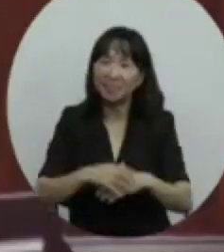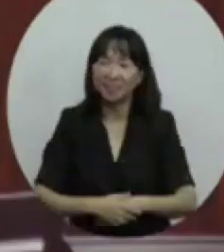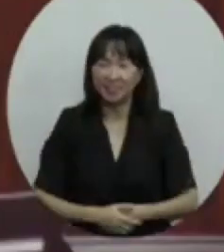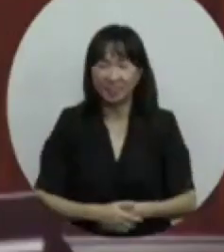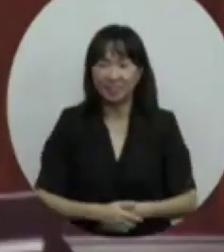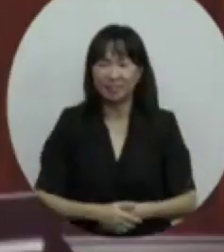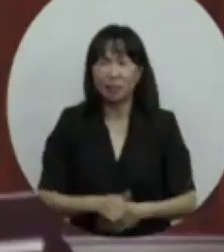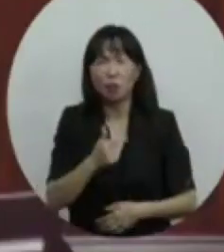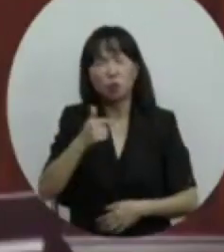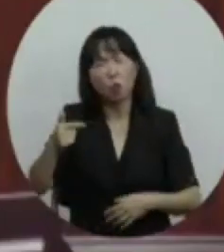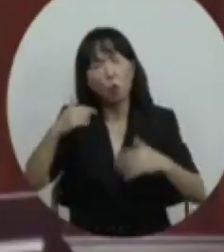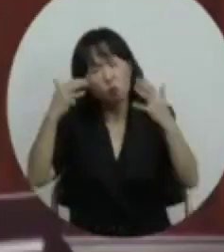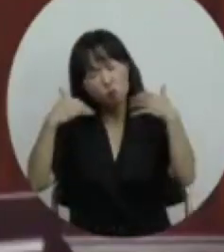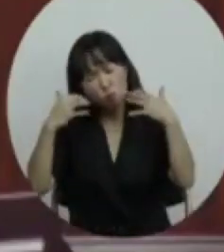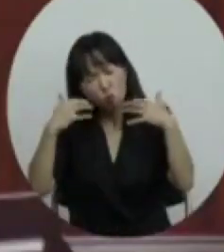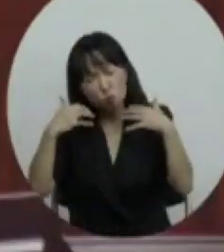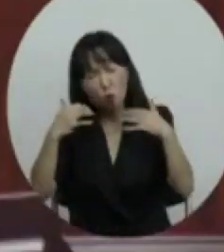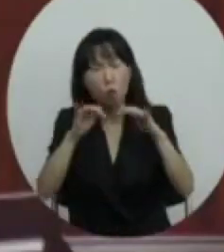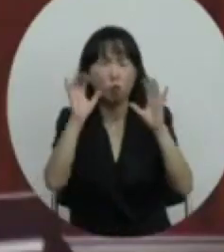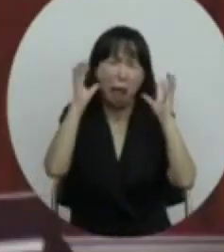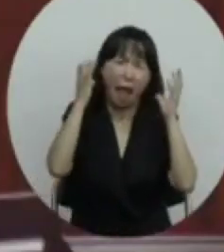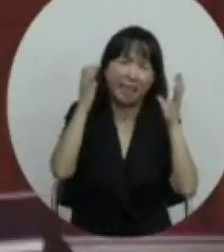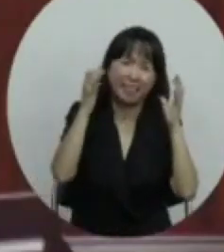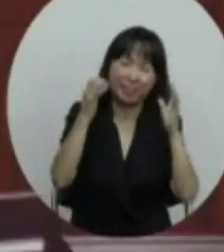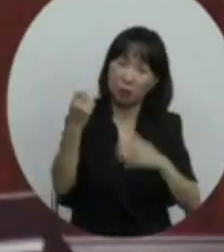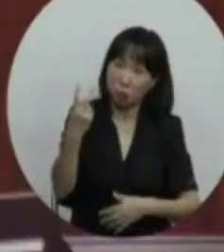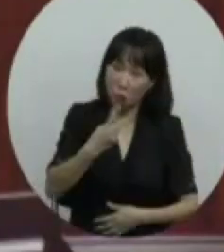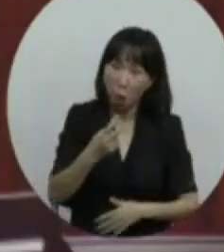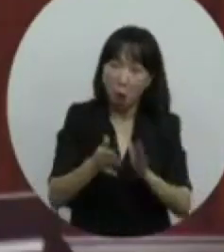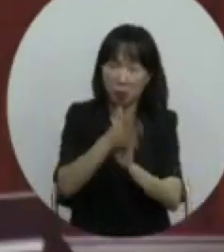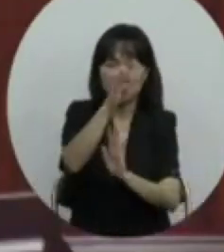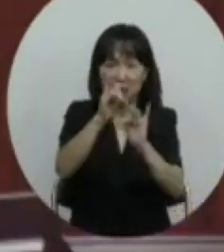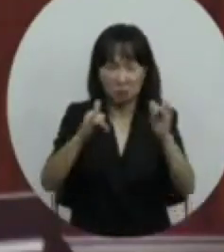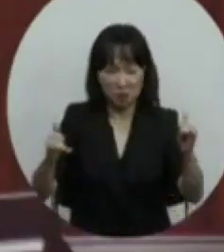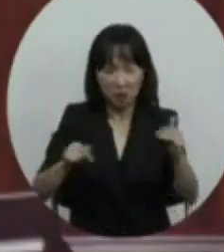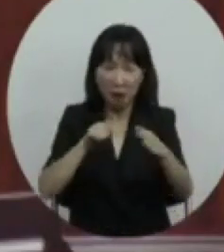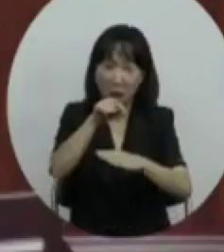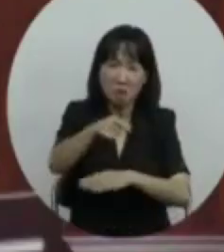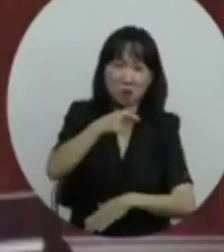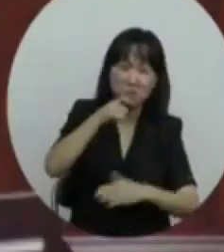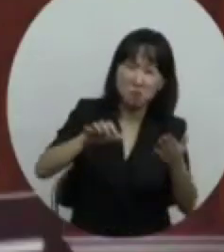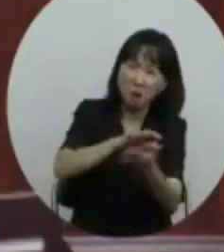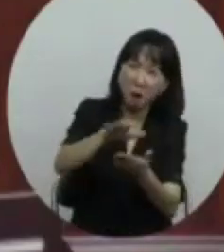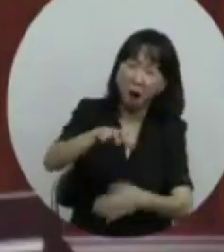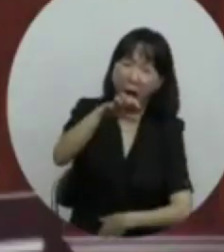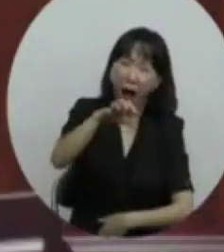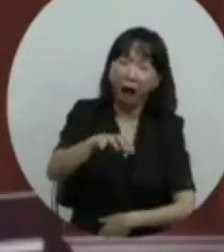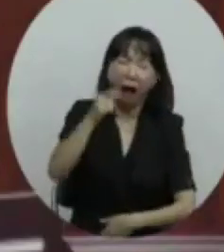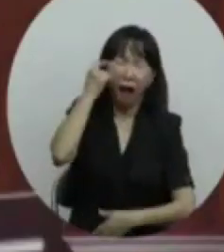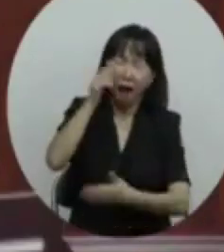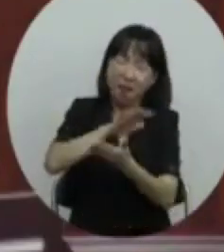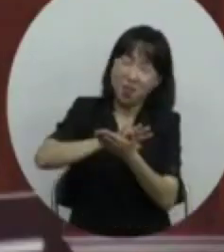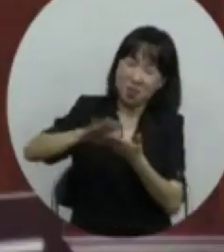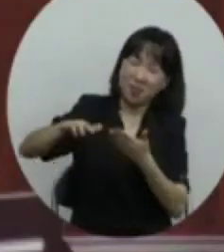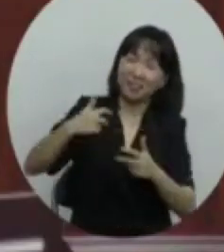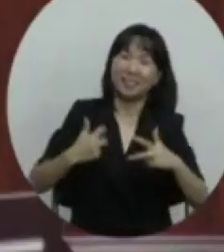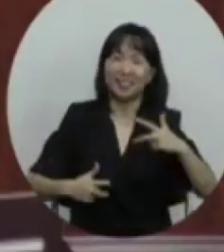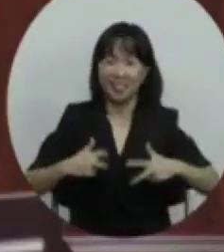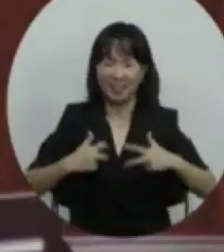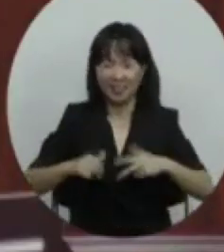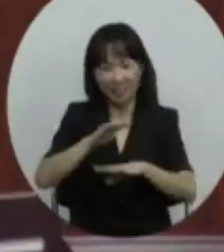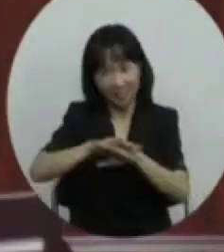폭염으로 지친 아이들과 시민들이 야외 물놀이장을 찾아 더위를 식히며 즐거운